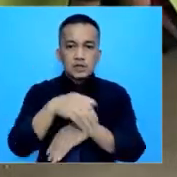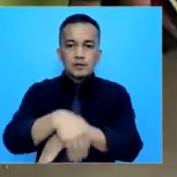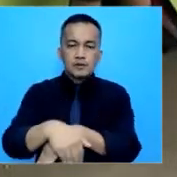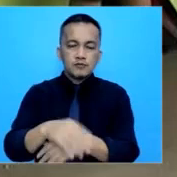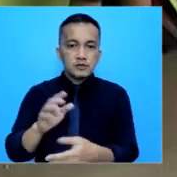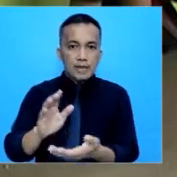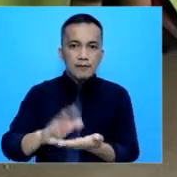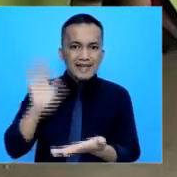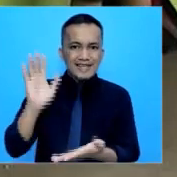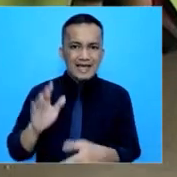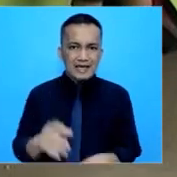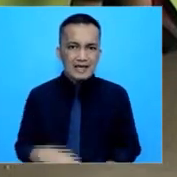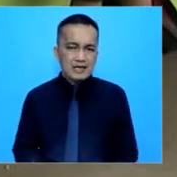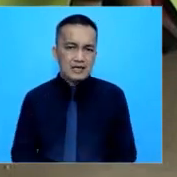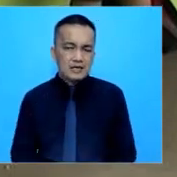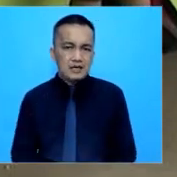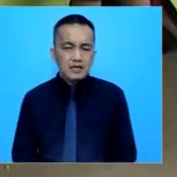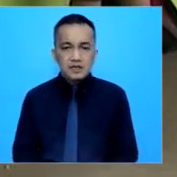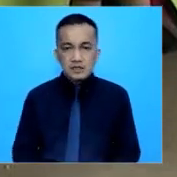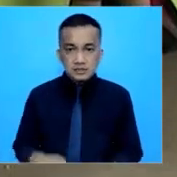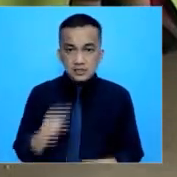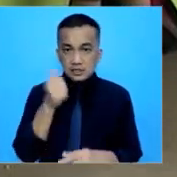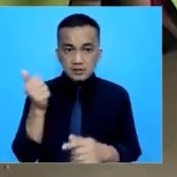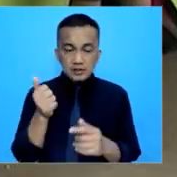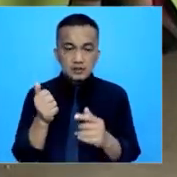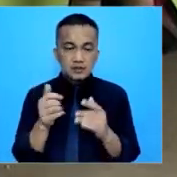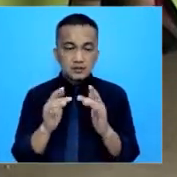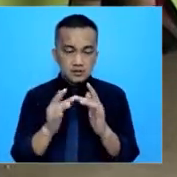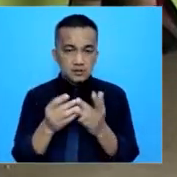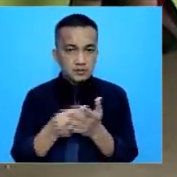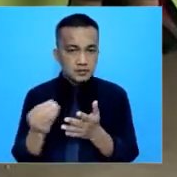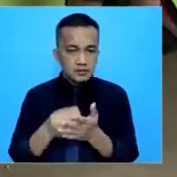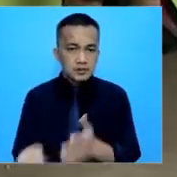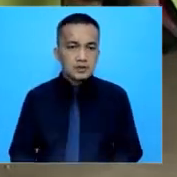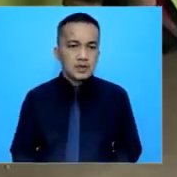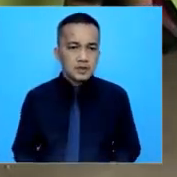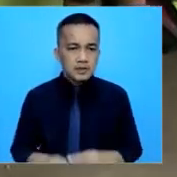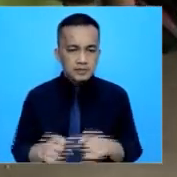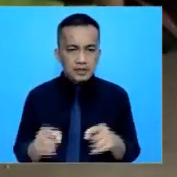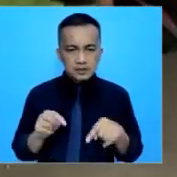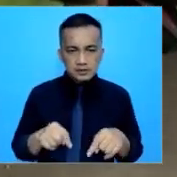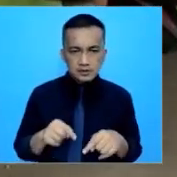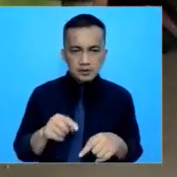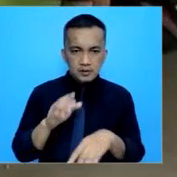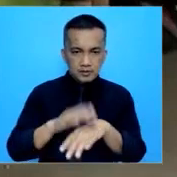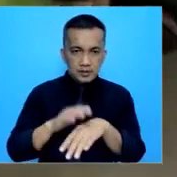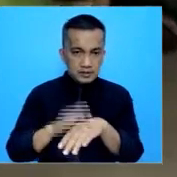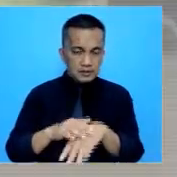mga ito. Kaya yung iba sa online na daw bumibili. Pero may babala dito ang PNP.